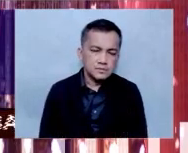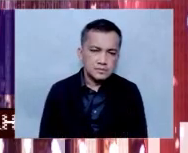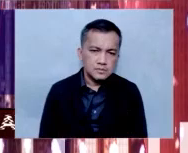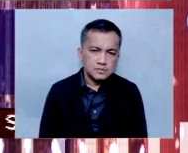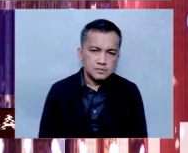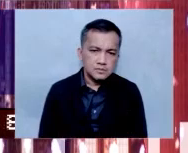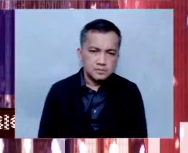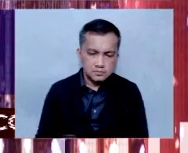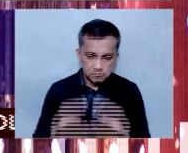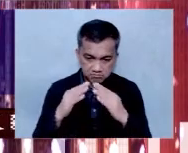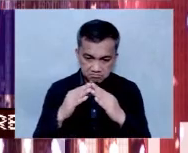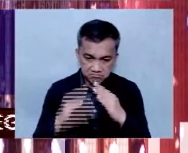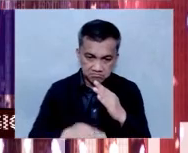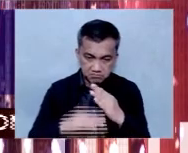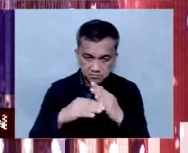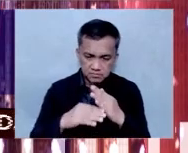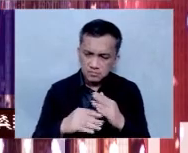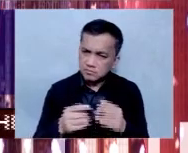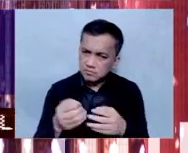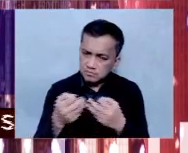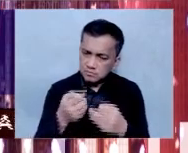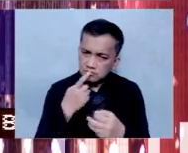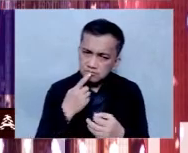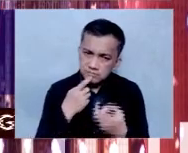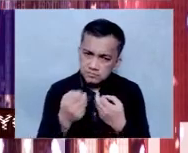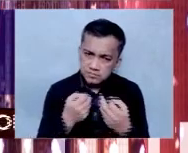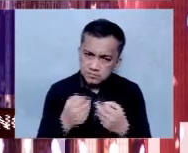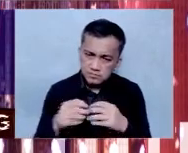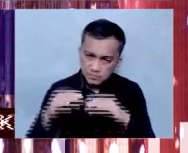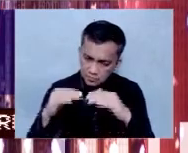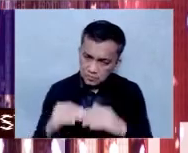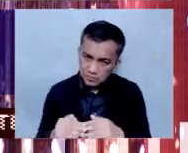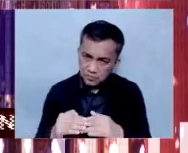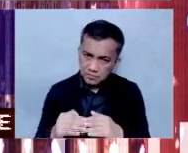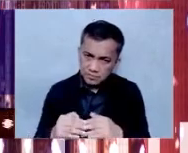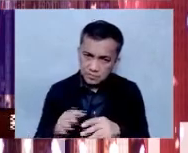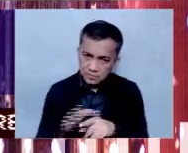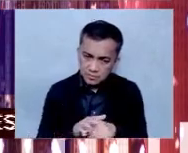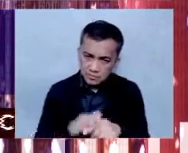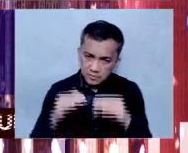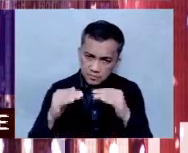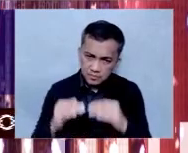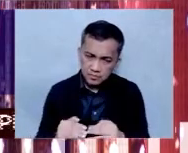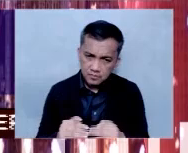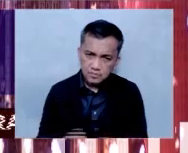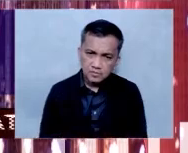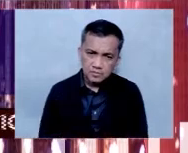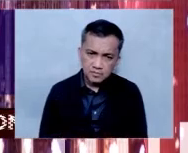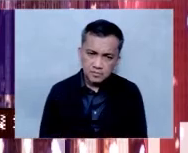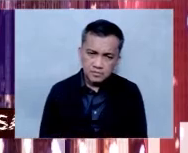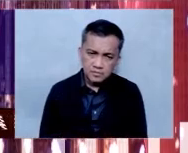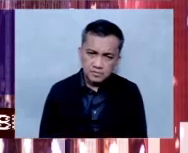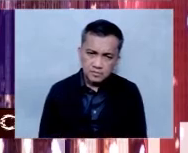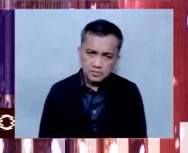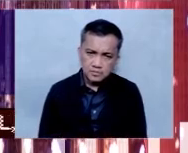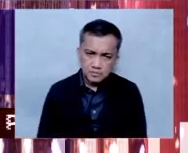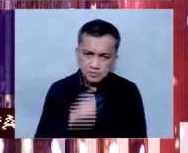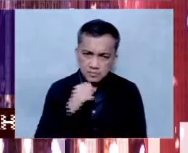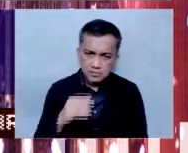ba? O kahit pa paano nag-subside? Kahit sabi mo nga ay mabagal yung pag-subside. Pero hindi naman na lagpas ng